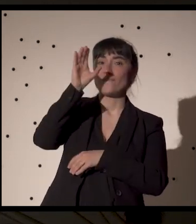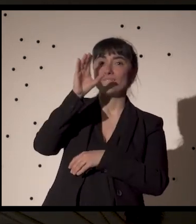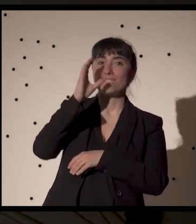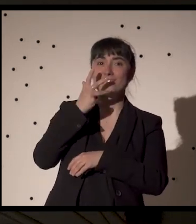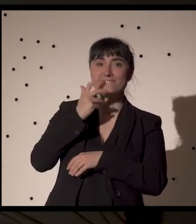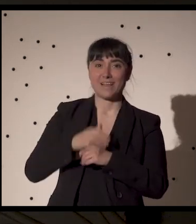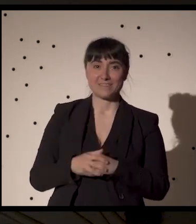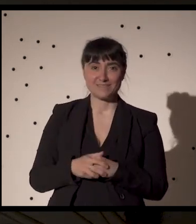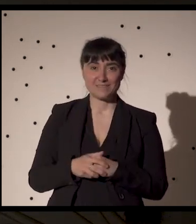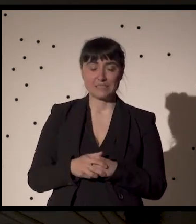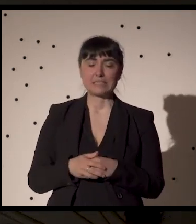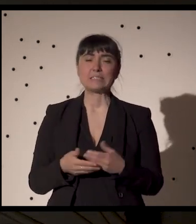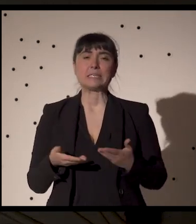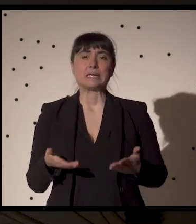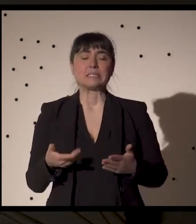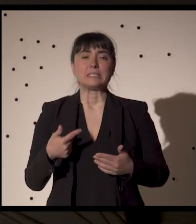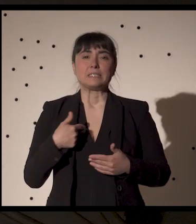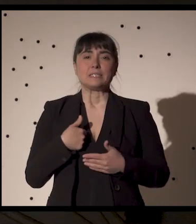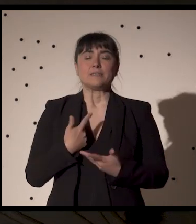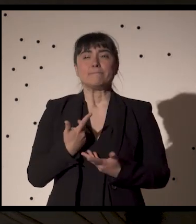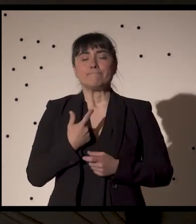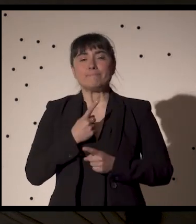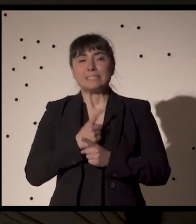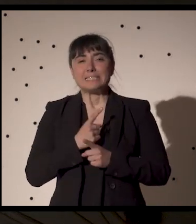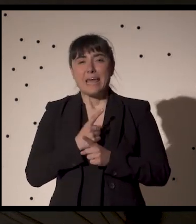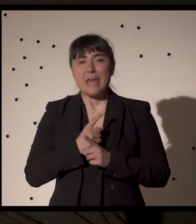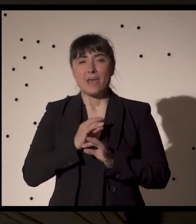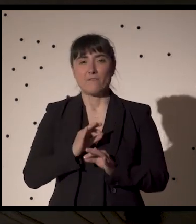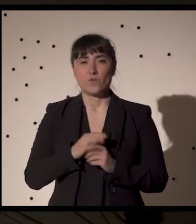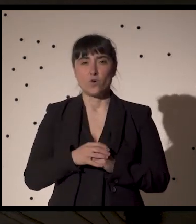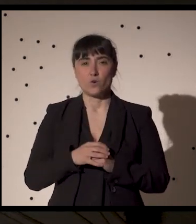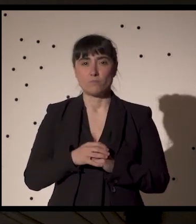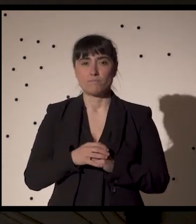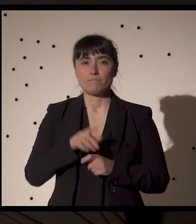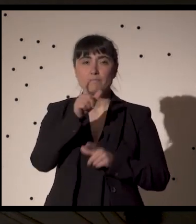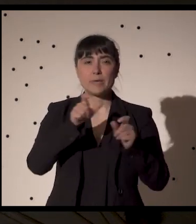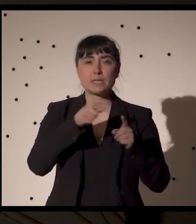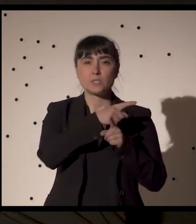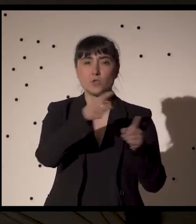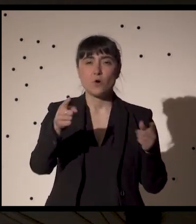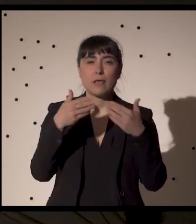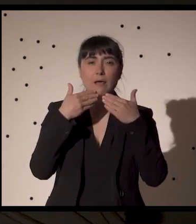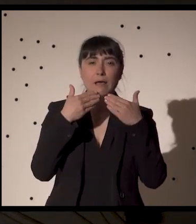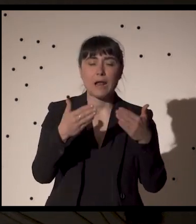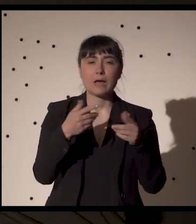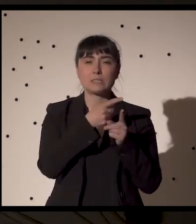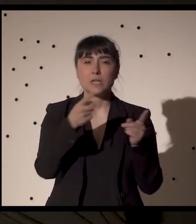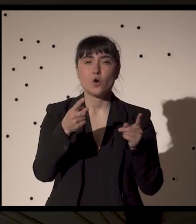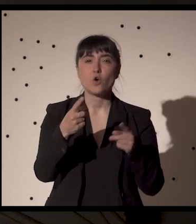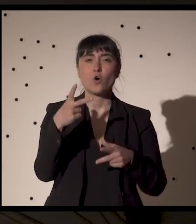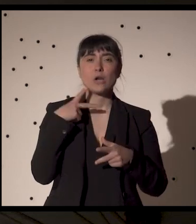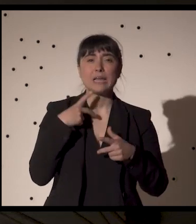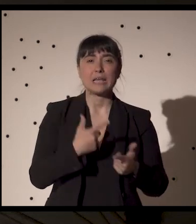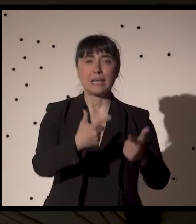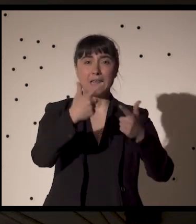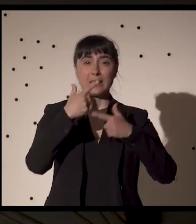di ringraziare tutti quelli che mi hanno arricchito in questi che ci hanno arricchito perché penso di poterlo